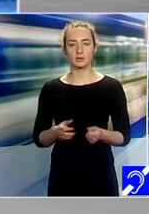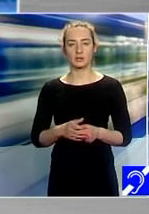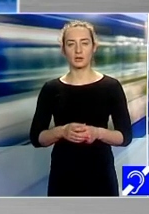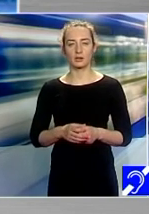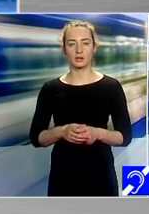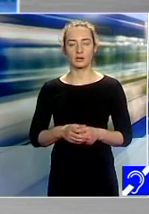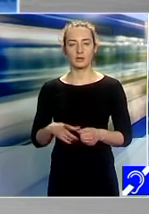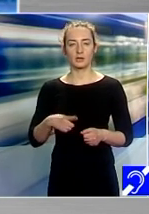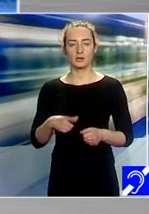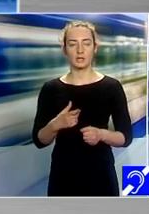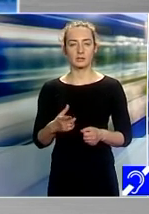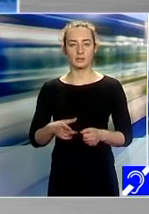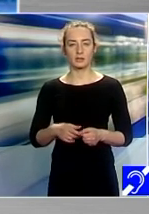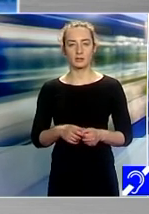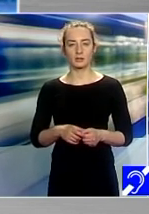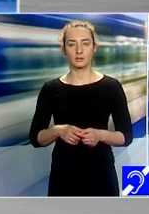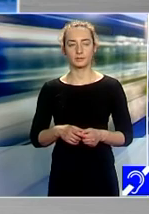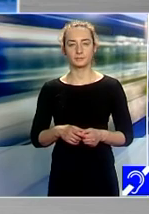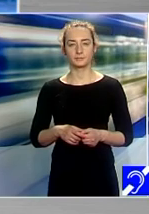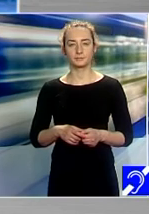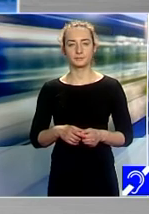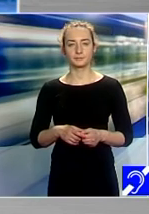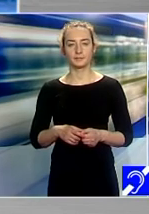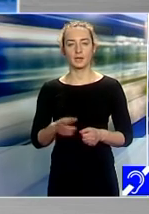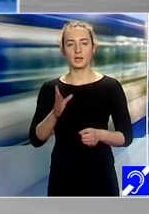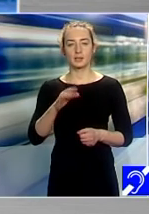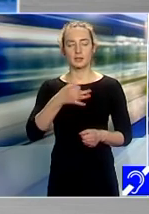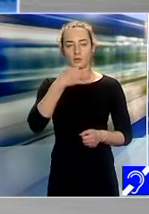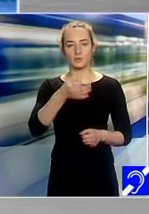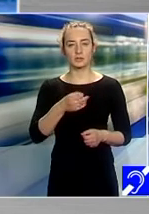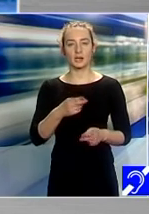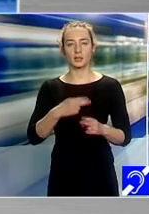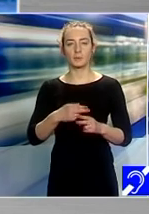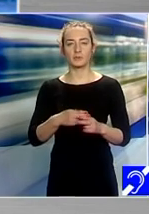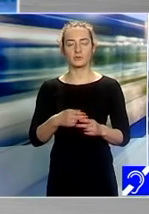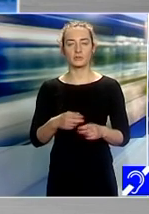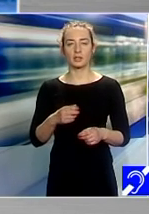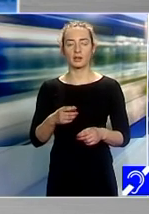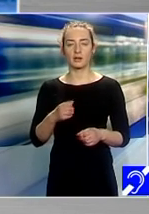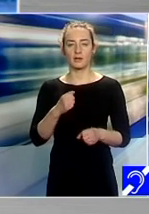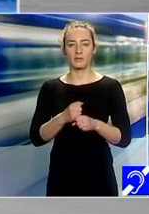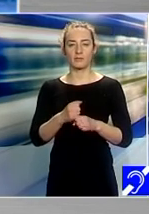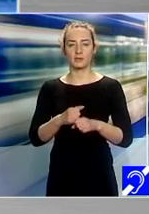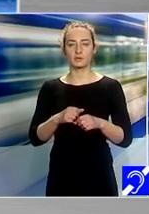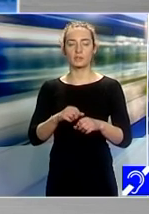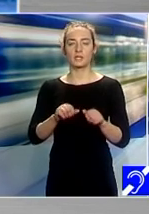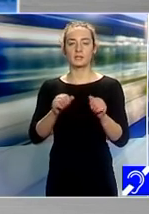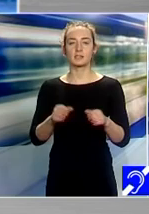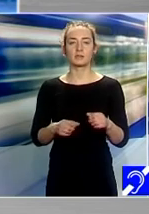program la ora actuală este faptul că se consideră că pacienta îi reconstruiește sânul bolnav pe